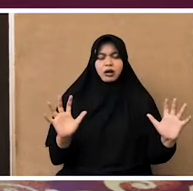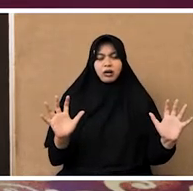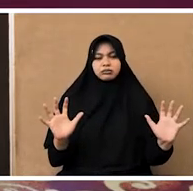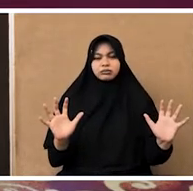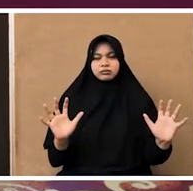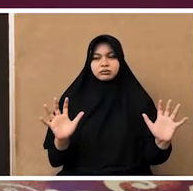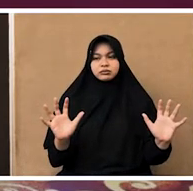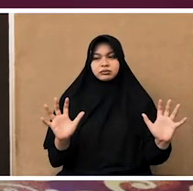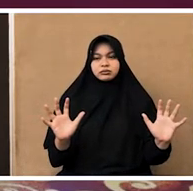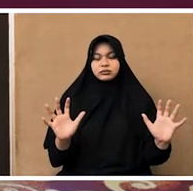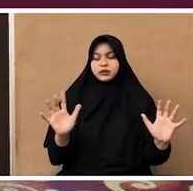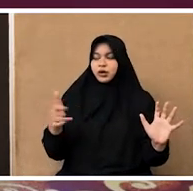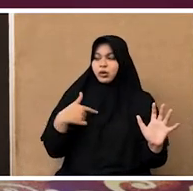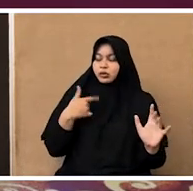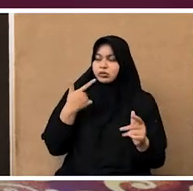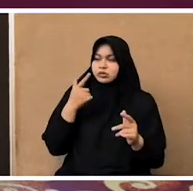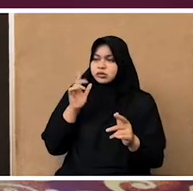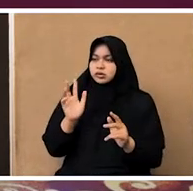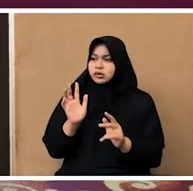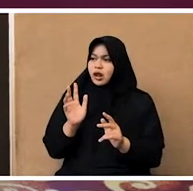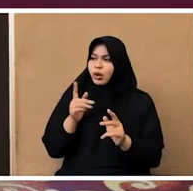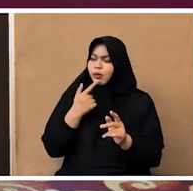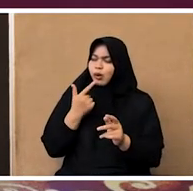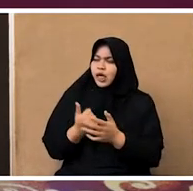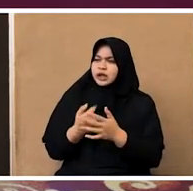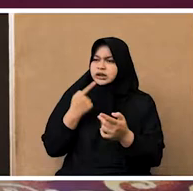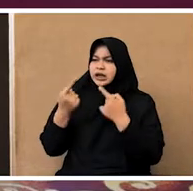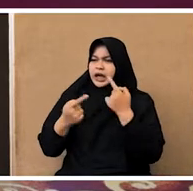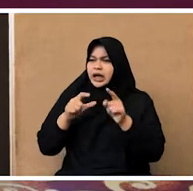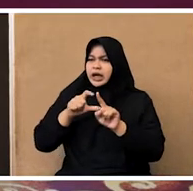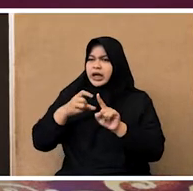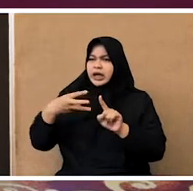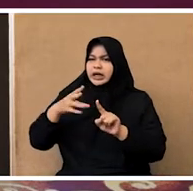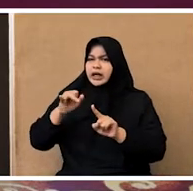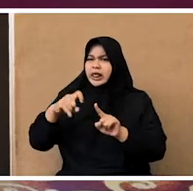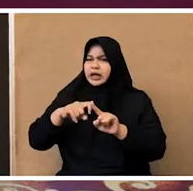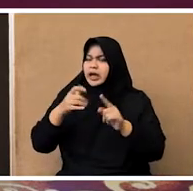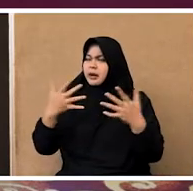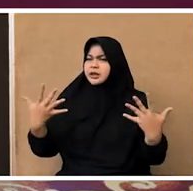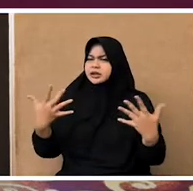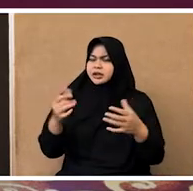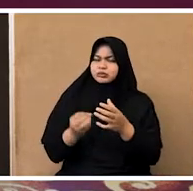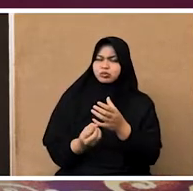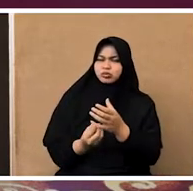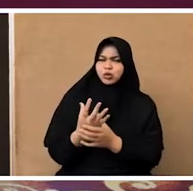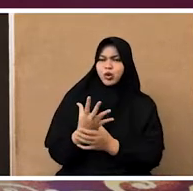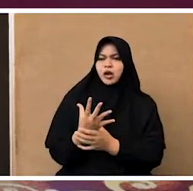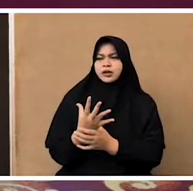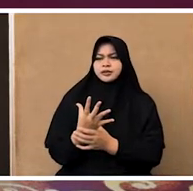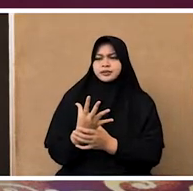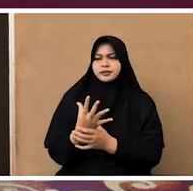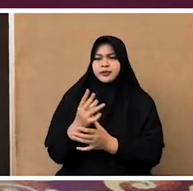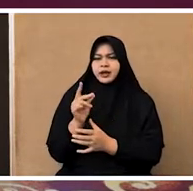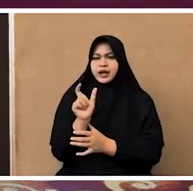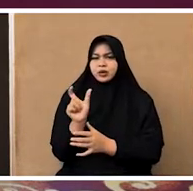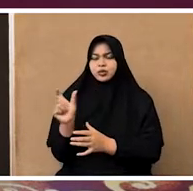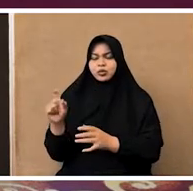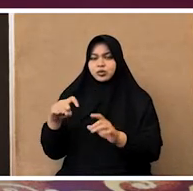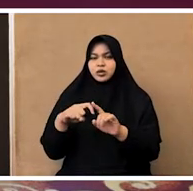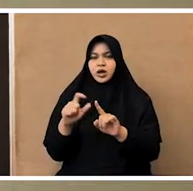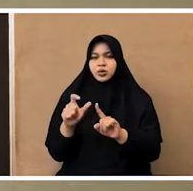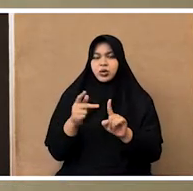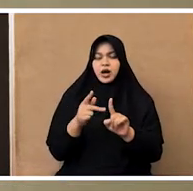kalau bisa diceritakan apa aja kemudian yang muncul di dalam di dalam rokok ini